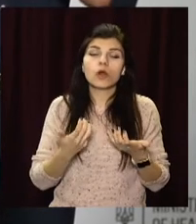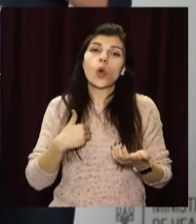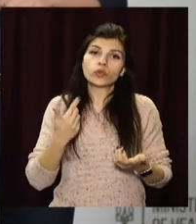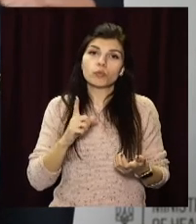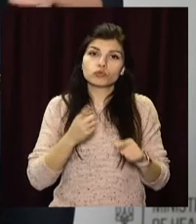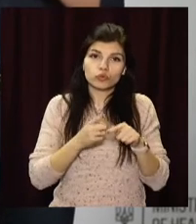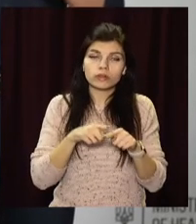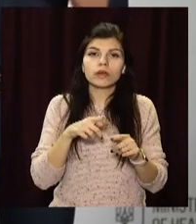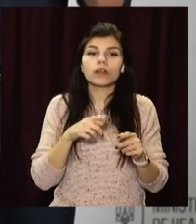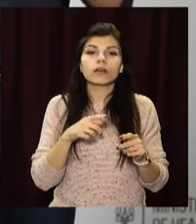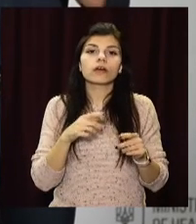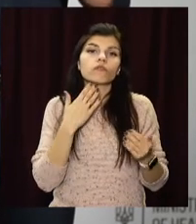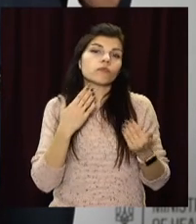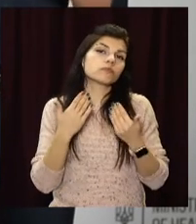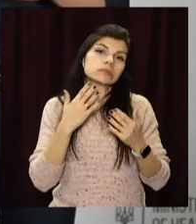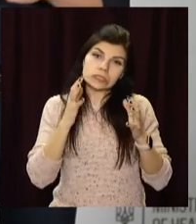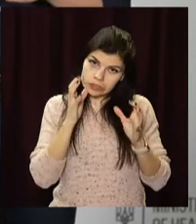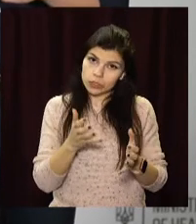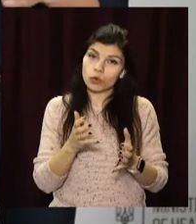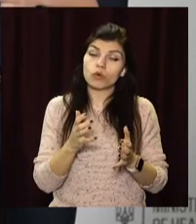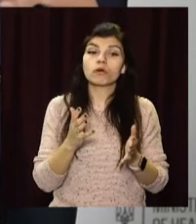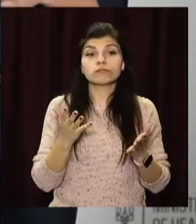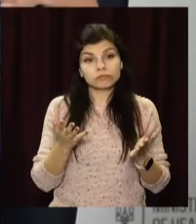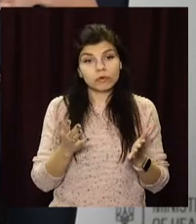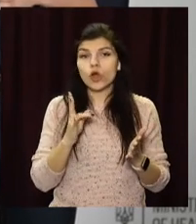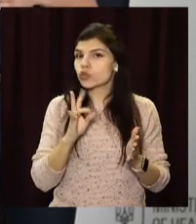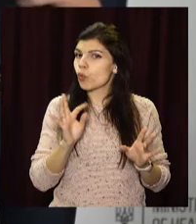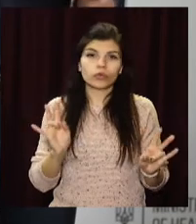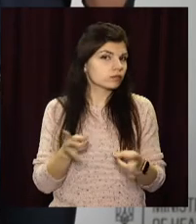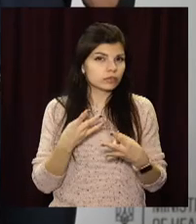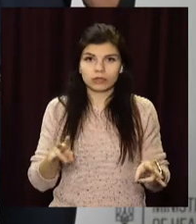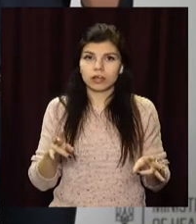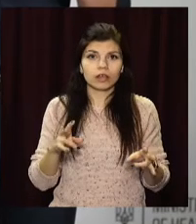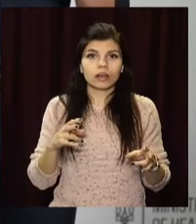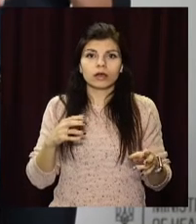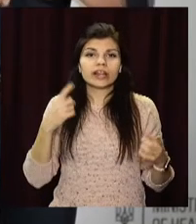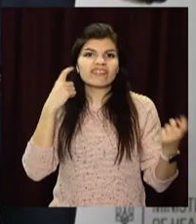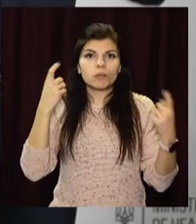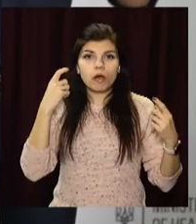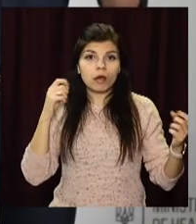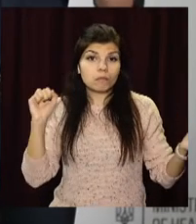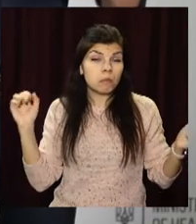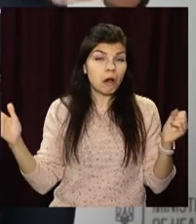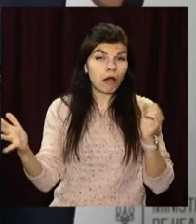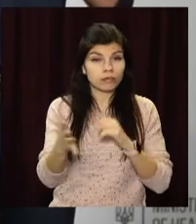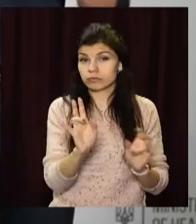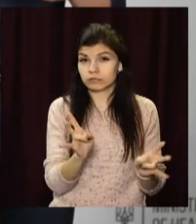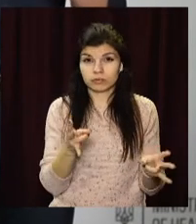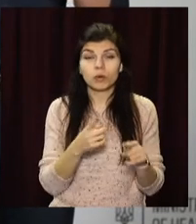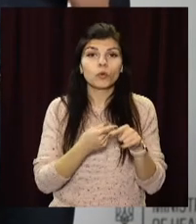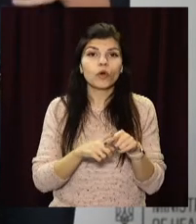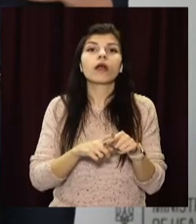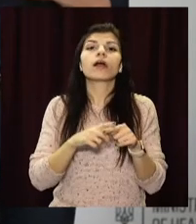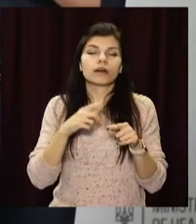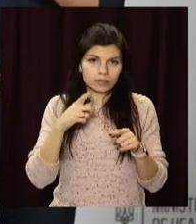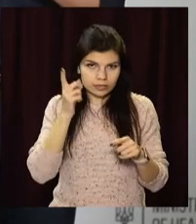би, щоб до цього ставились серйозно, але не потрібно розганяти ніякої інформаційної паніки, тому що це